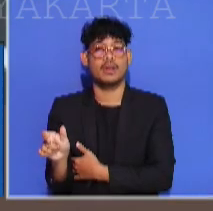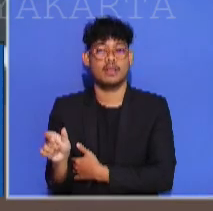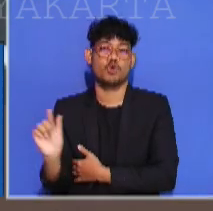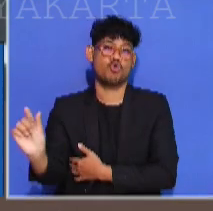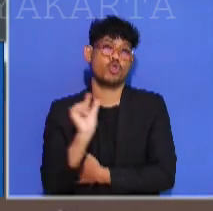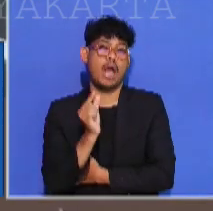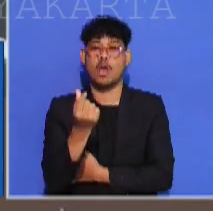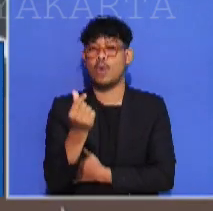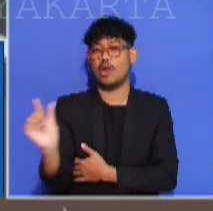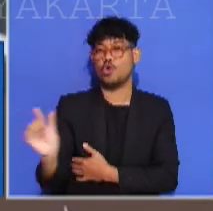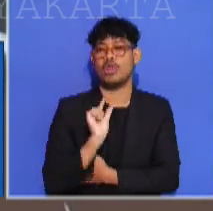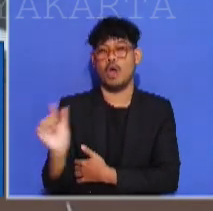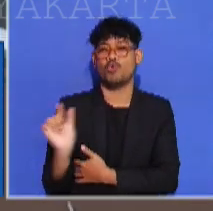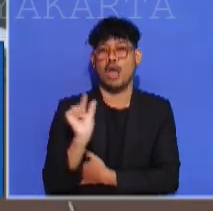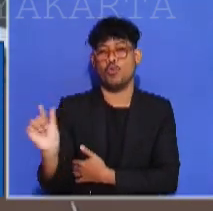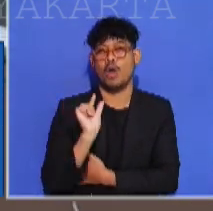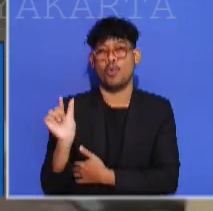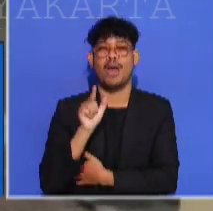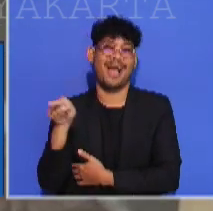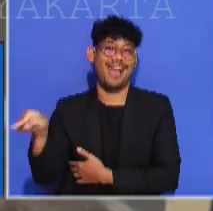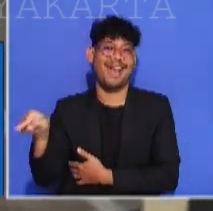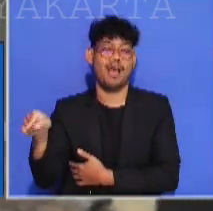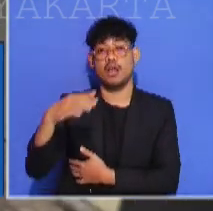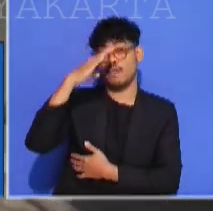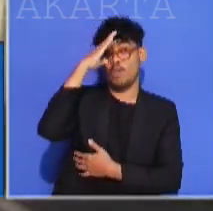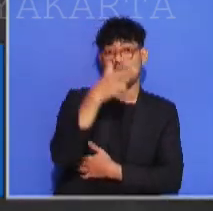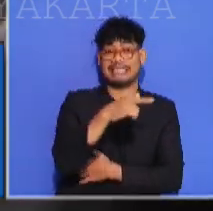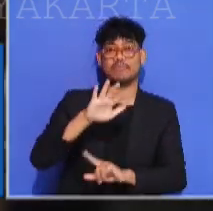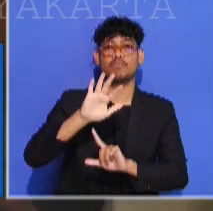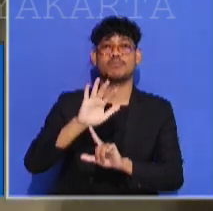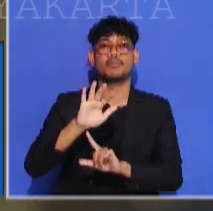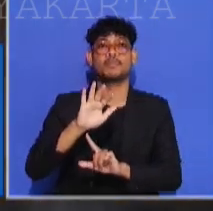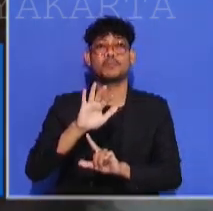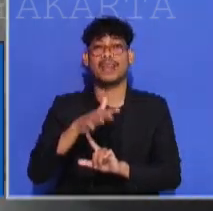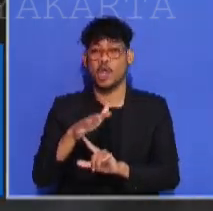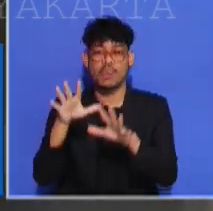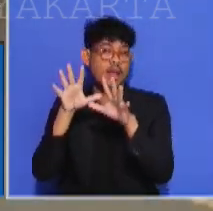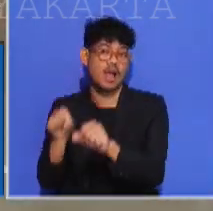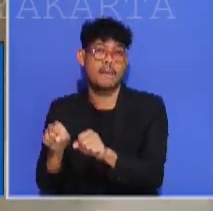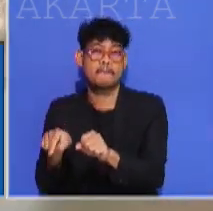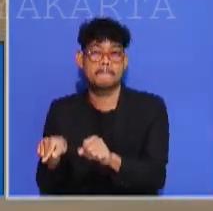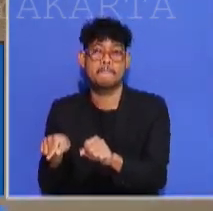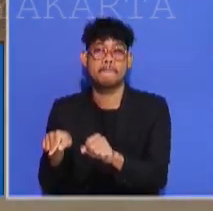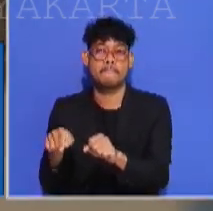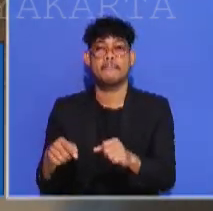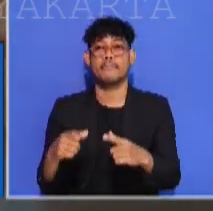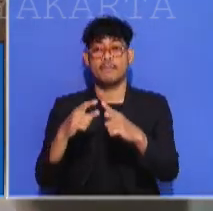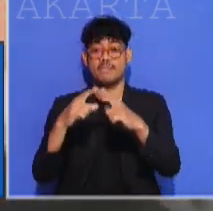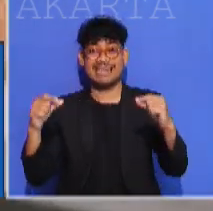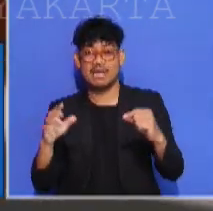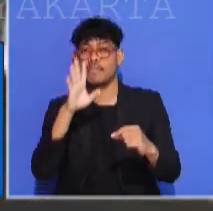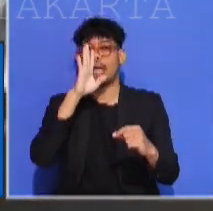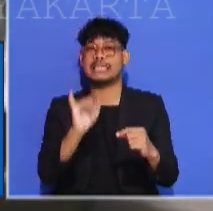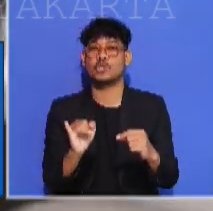Jajaran Satreskrim Polres Bantul mengungkap kasus laporan peredaran uang palsu yang menimpa sebuah toko kelontong di wilayah Pandak Bantul yang dilakukan oleh